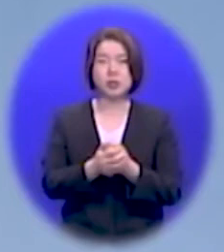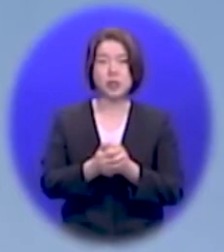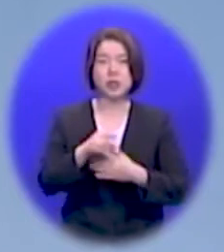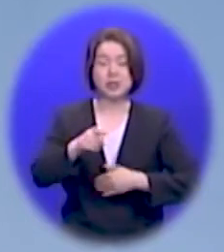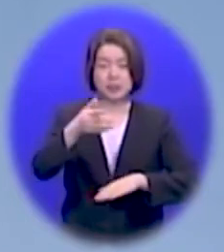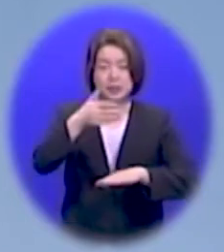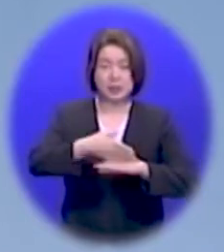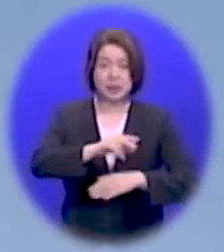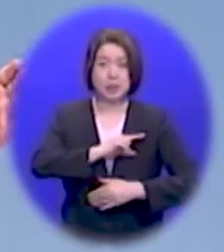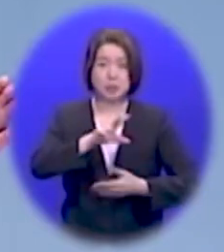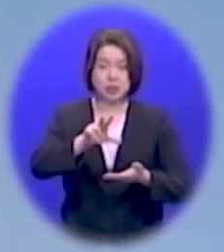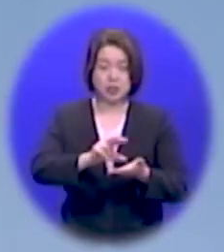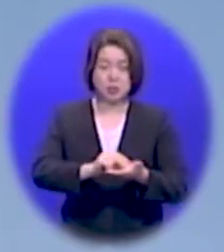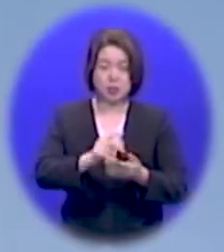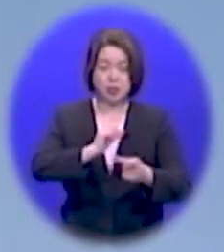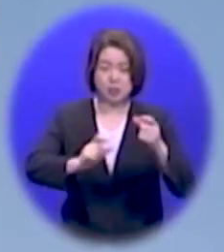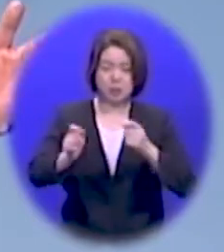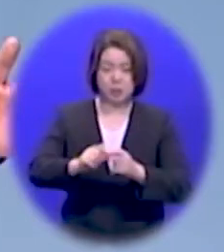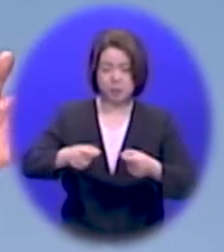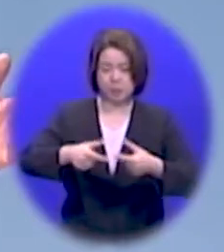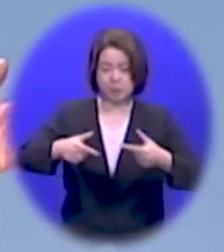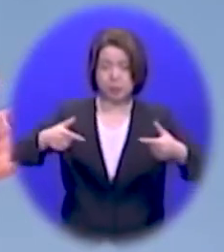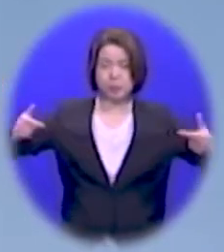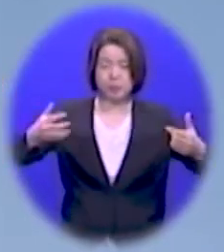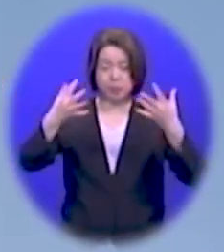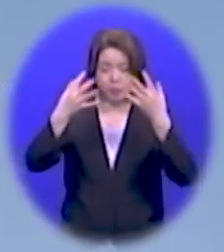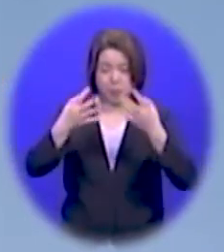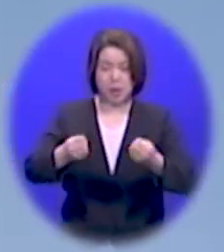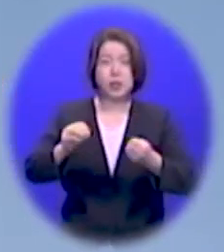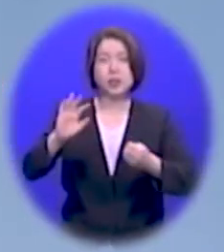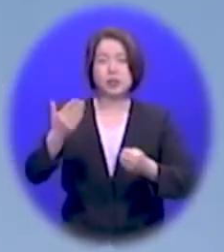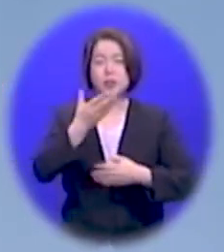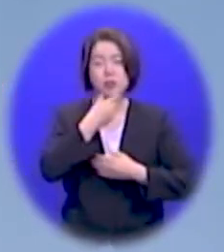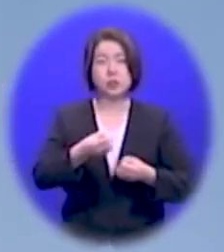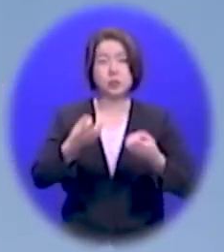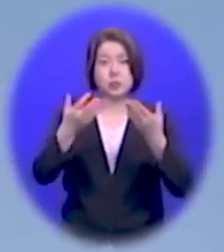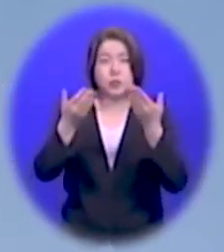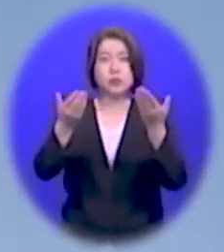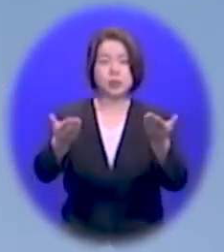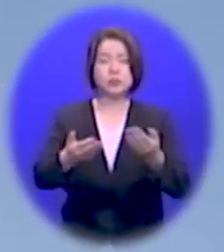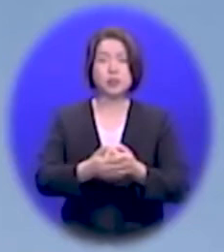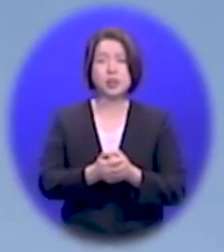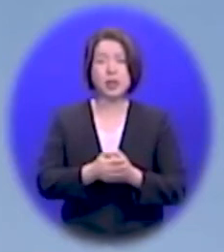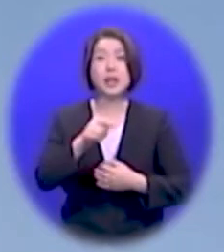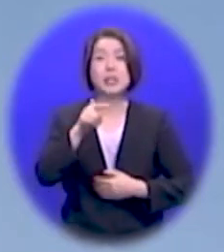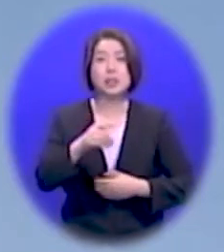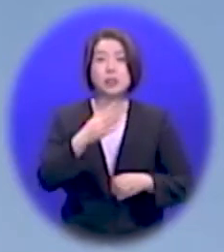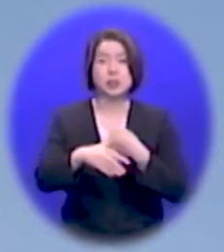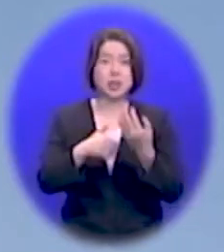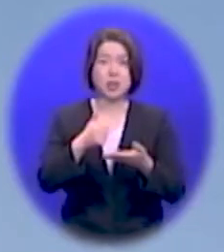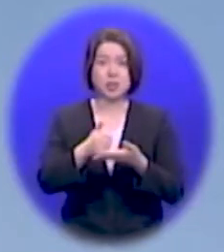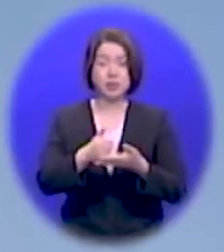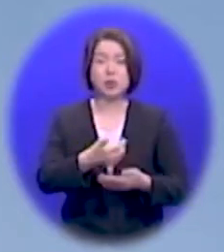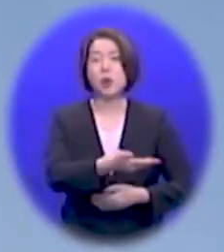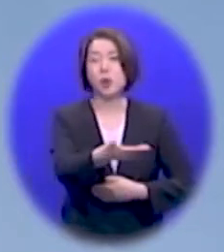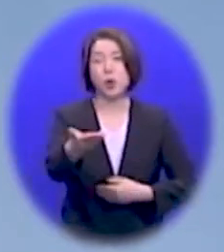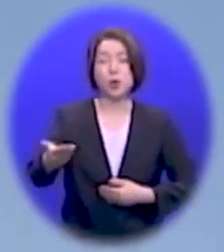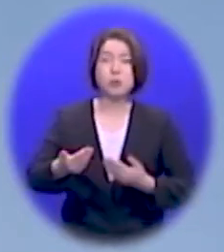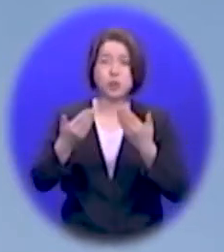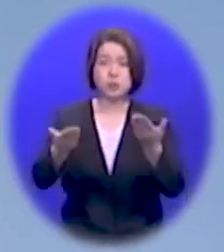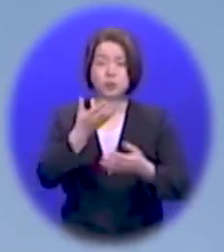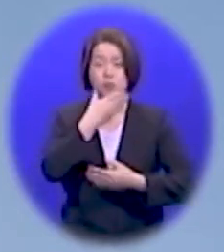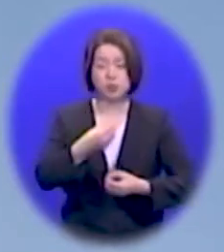감사 제목이 점점 더 커지게 많아지게 되기를 축복합니다 이것의 하나님께서 여러분에게 주시는